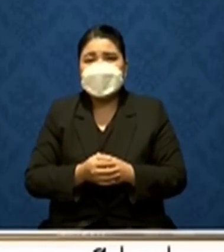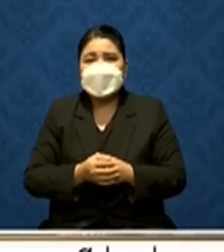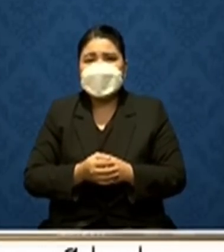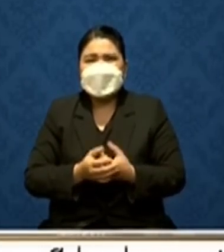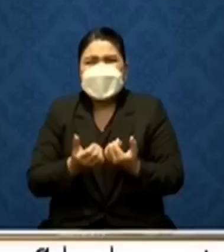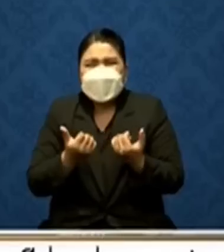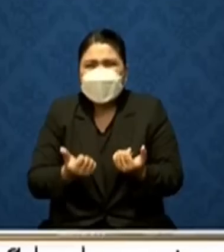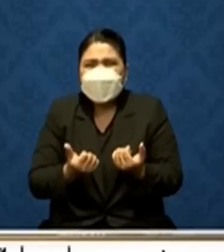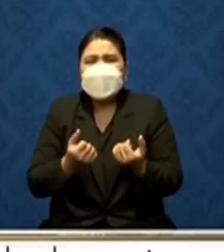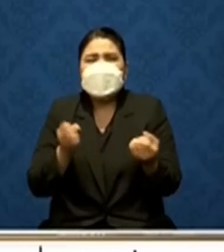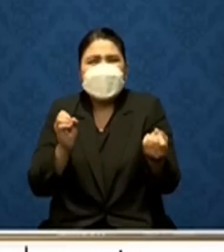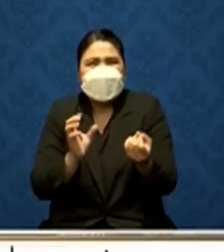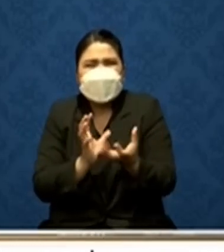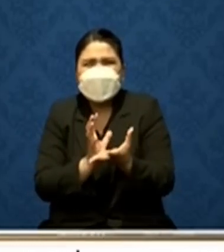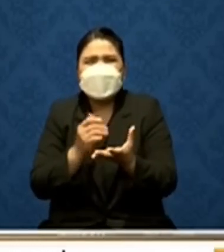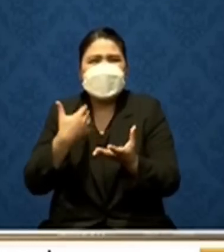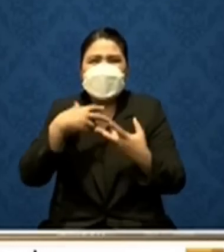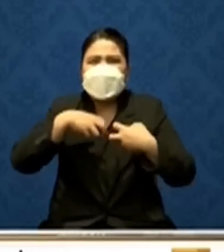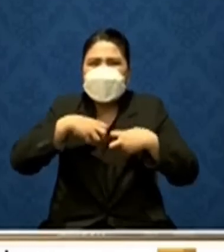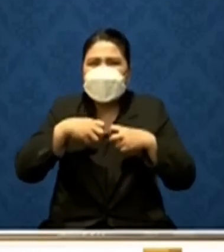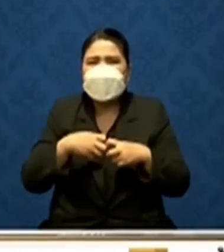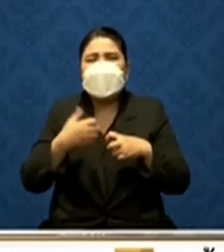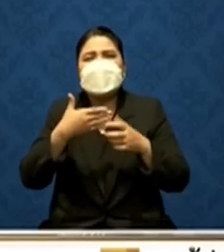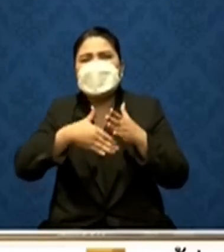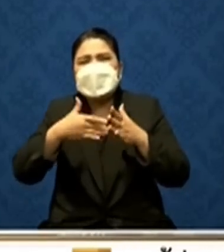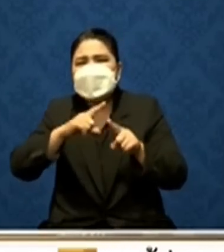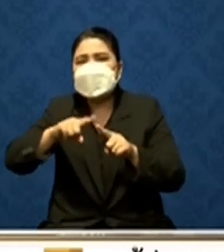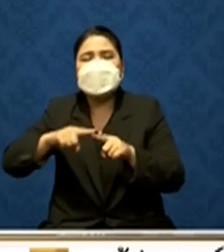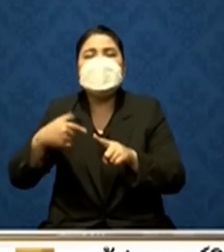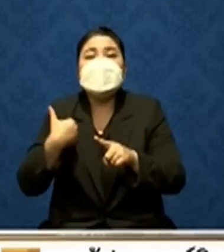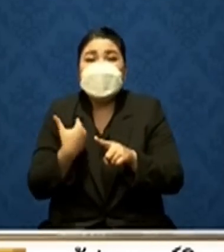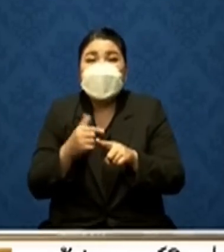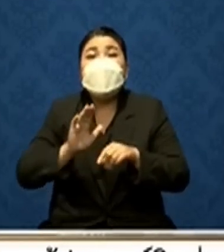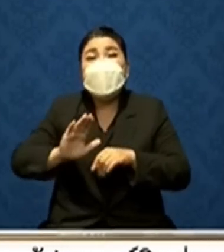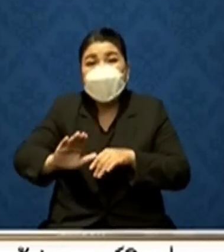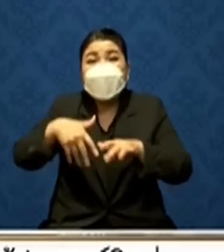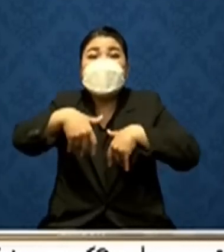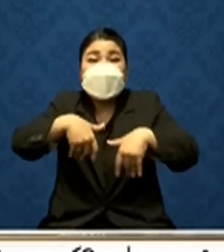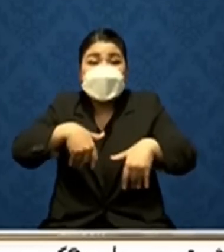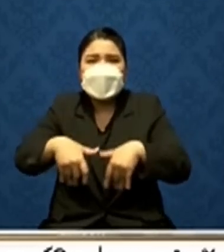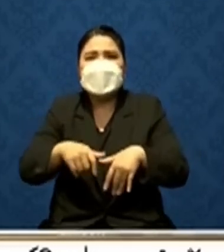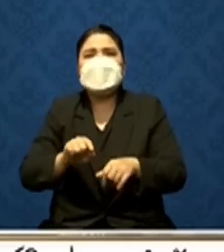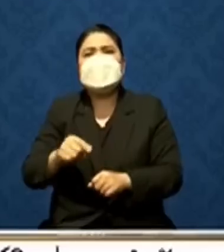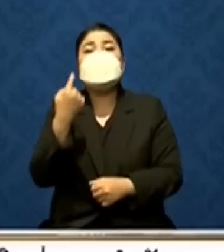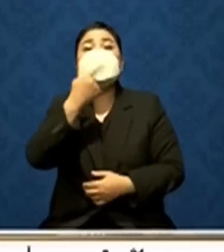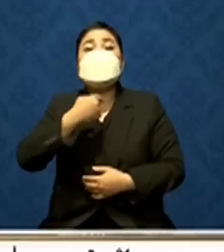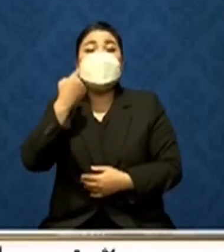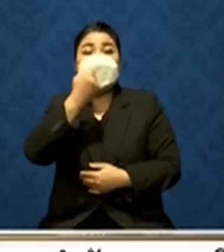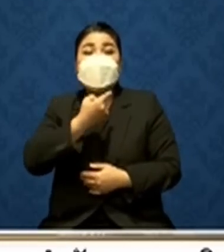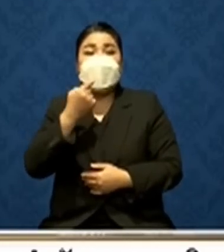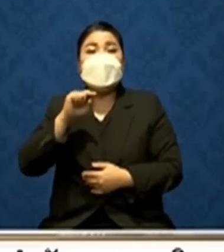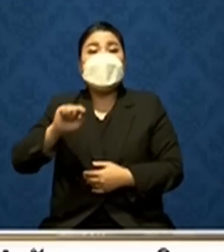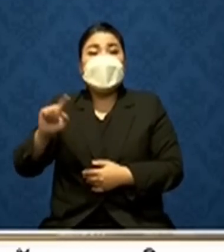มีความเดือดร้อนทุกข์ยากแย้งอย่างแสนสั้นของพี่น้องประชาชนมันเกิดเพียงเพื่อพลเอกประยุทธ์จันทร์โอชา